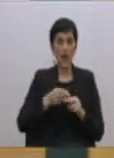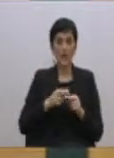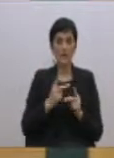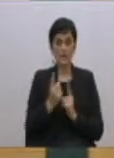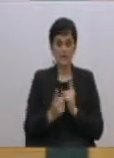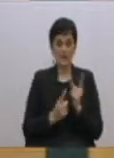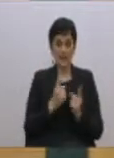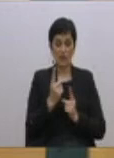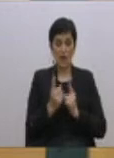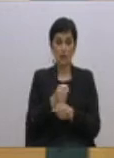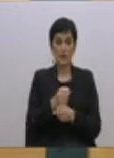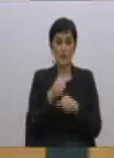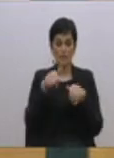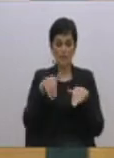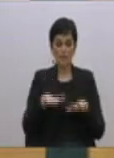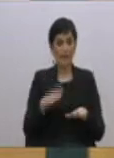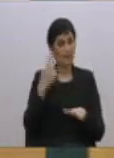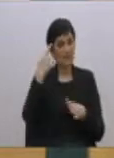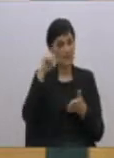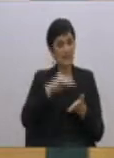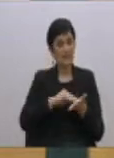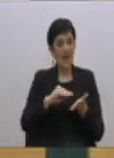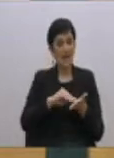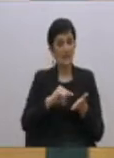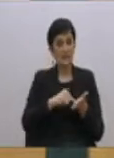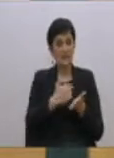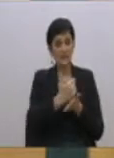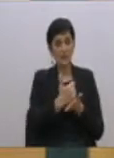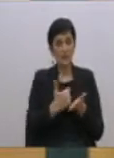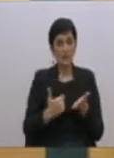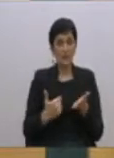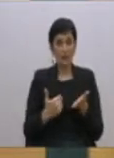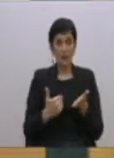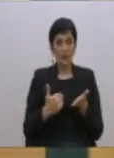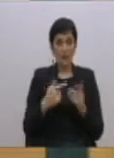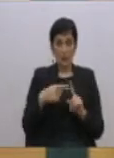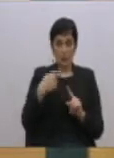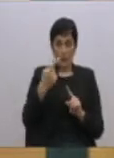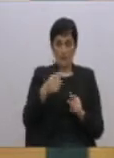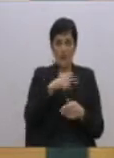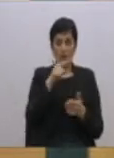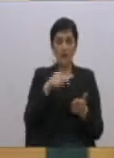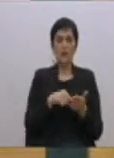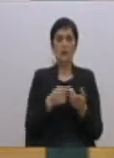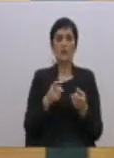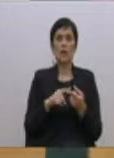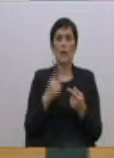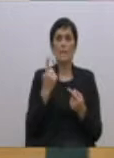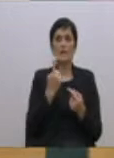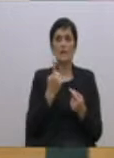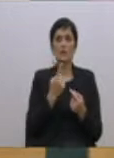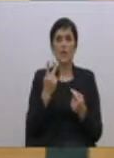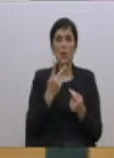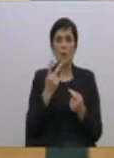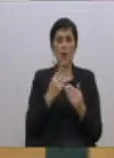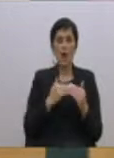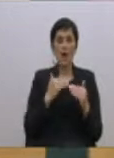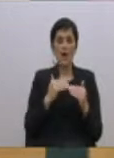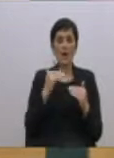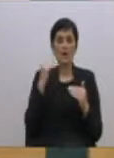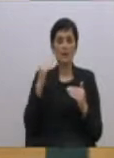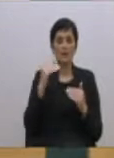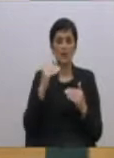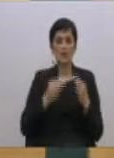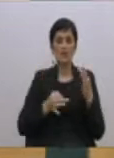რეგულაცია და შეზღუდნიცირებულ ვერსიაში. შემდეგი საკითხი უკავშირდებოდა პირველ და მეორე ინსტანციის სასამართლოს